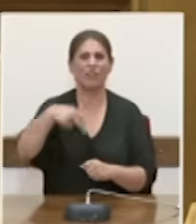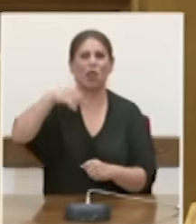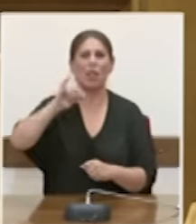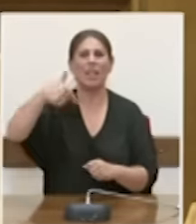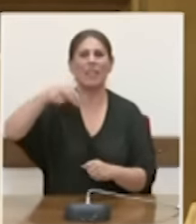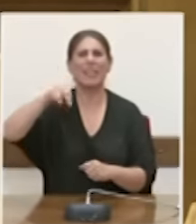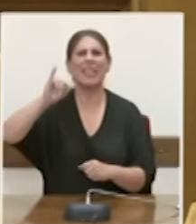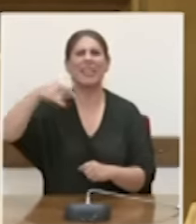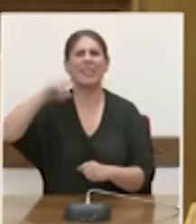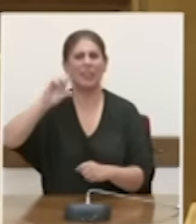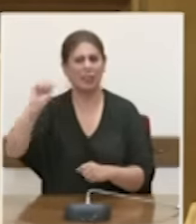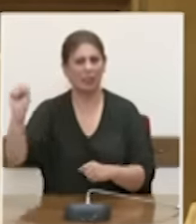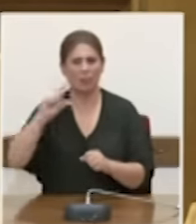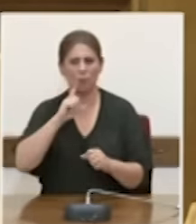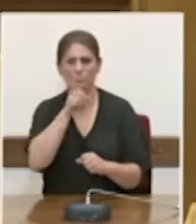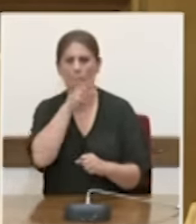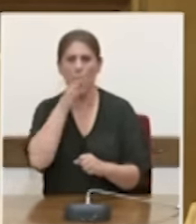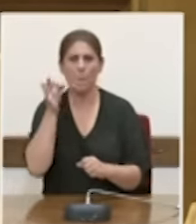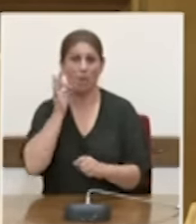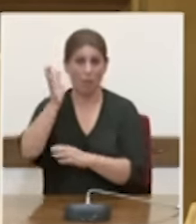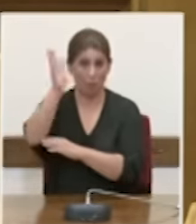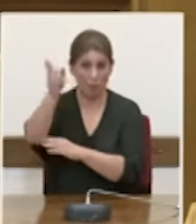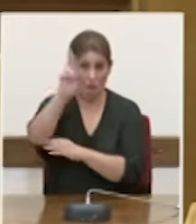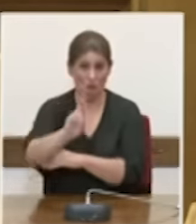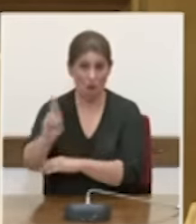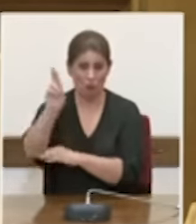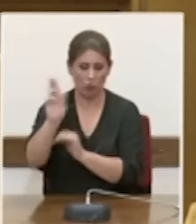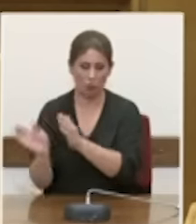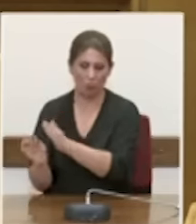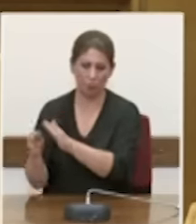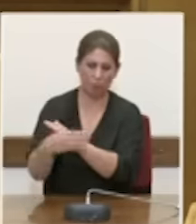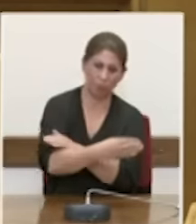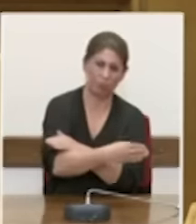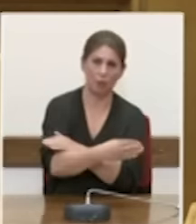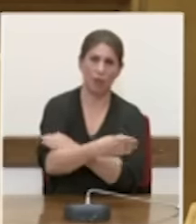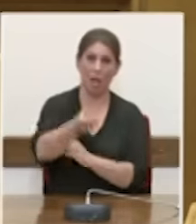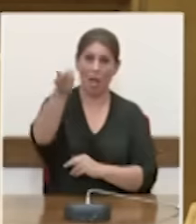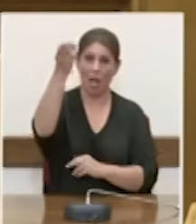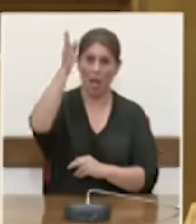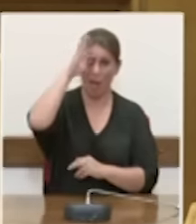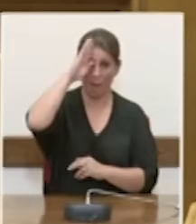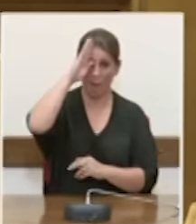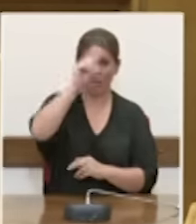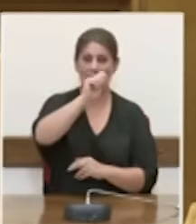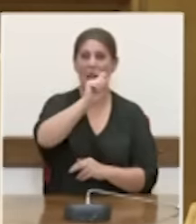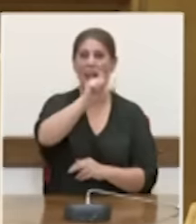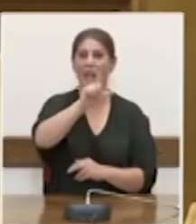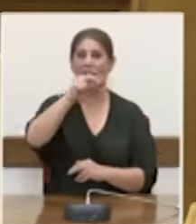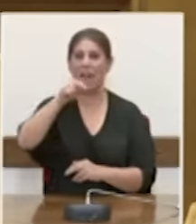χώρα. Τις κυρώσεις στη Ρωσία και τη στροφή στο πιο ακριβό αμερικάνικο LNG. Όλα